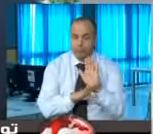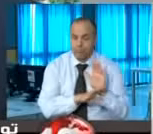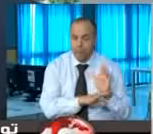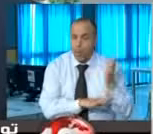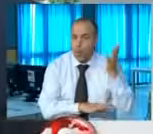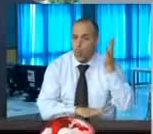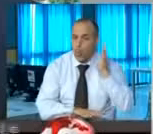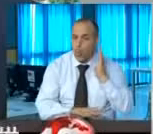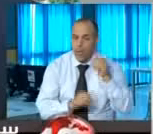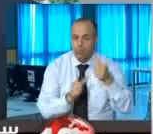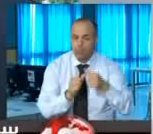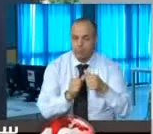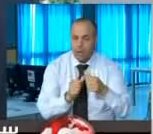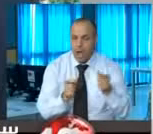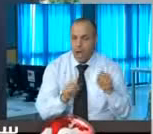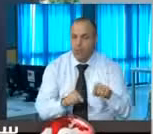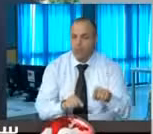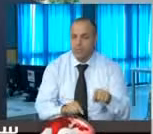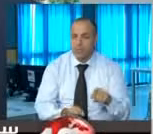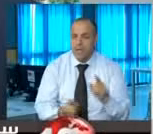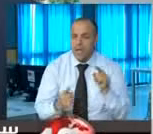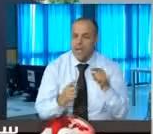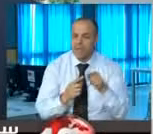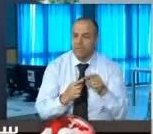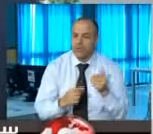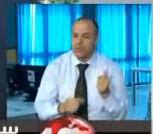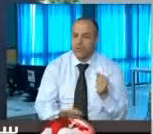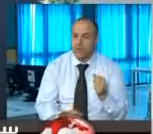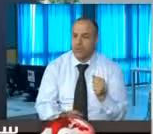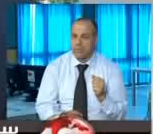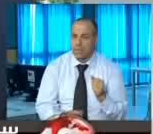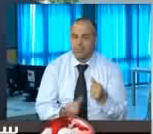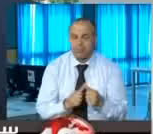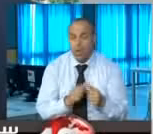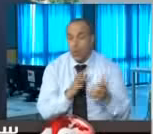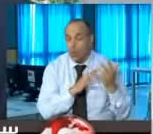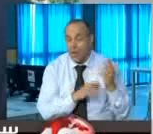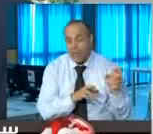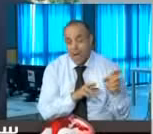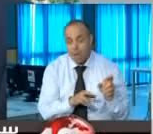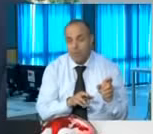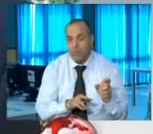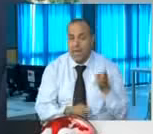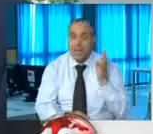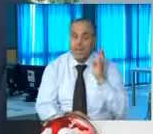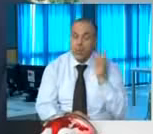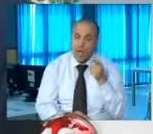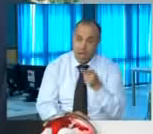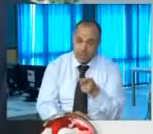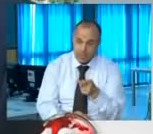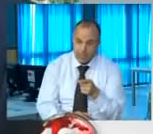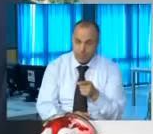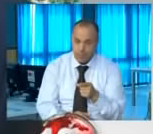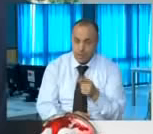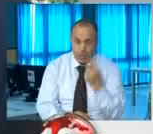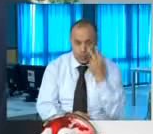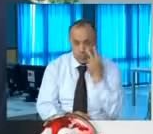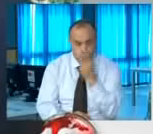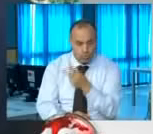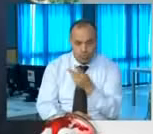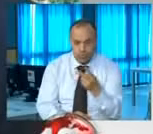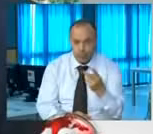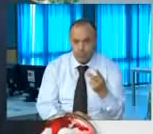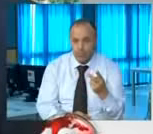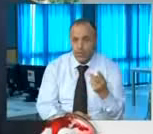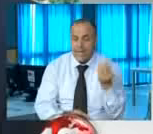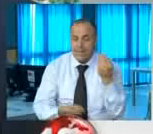التراث وإحيائه، وهو الهدف الأساسي إحياء التراث. فالندوة هذه بالاطلاع على عدة